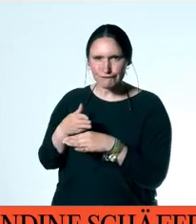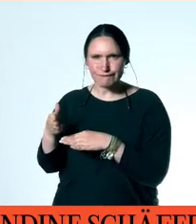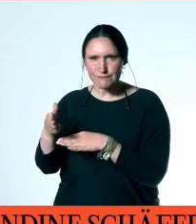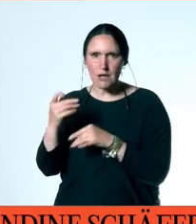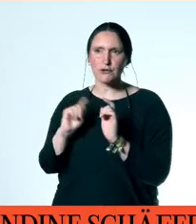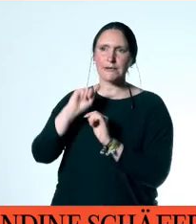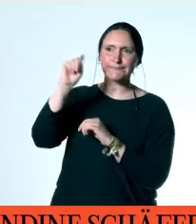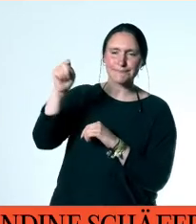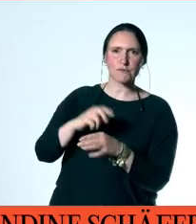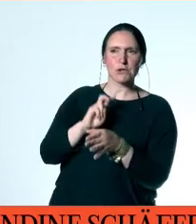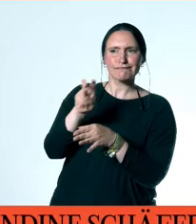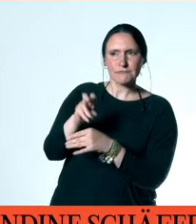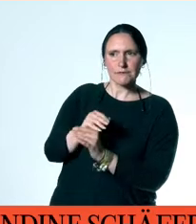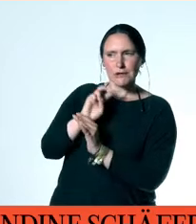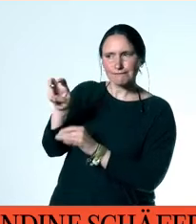zusammengetragen, was das angeht.